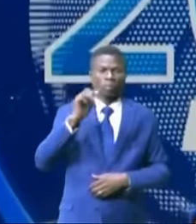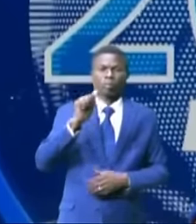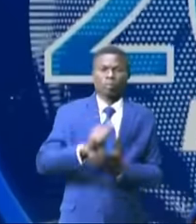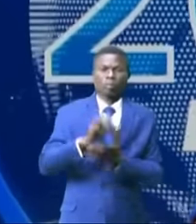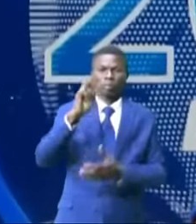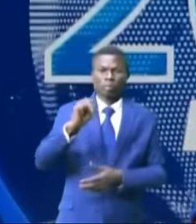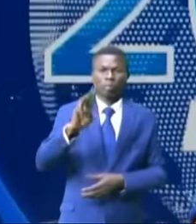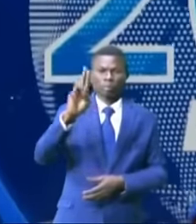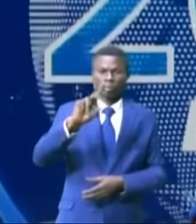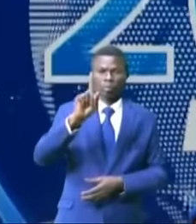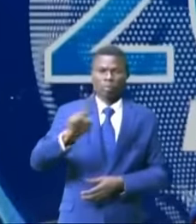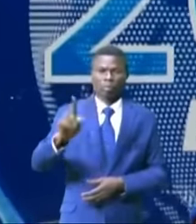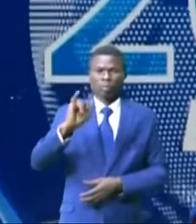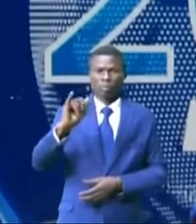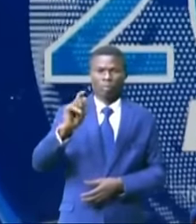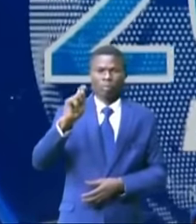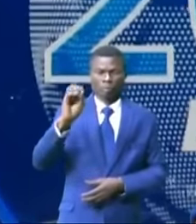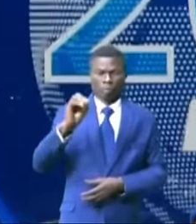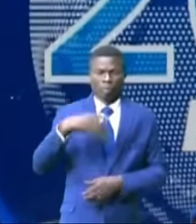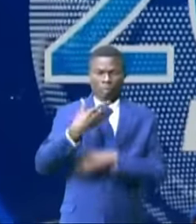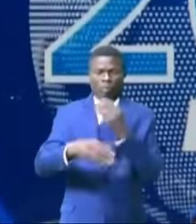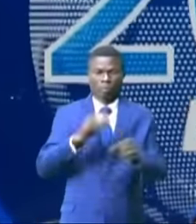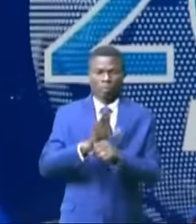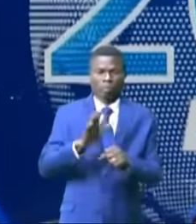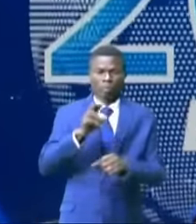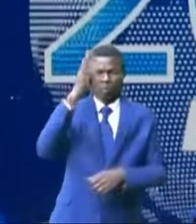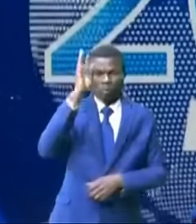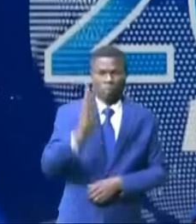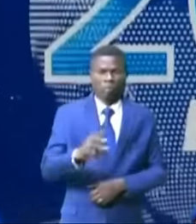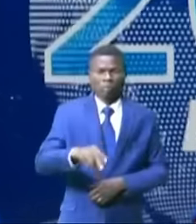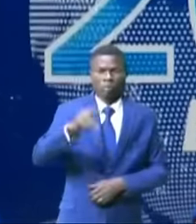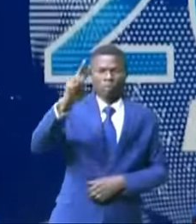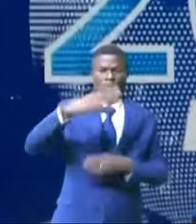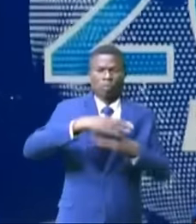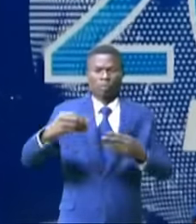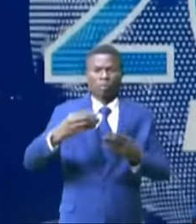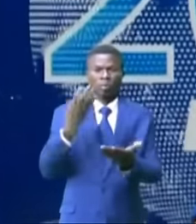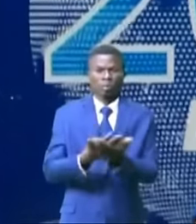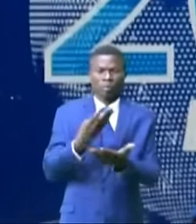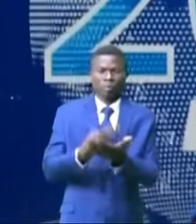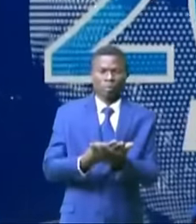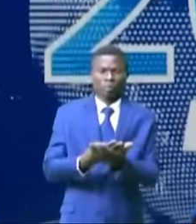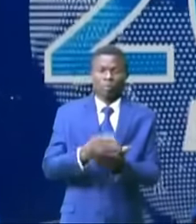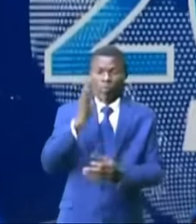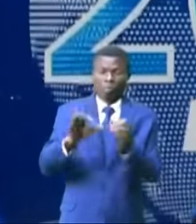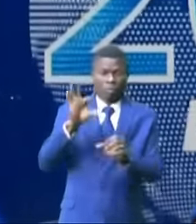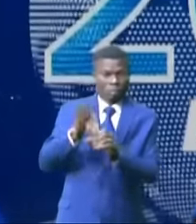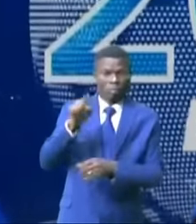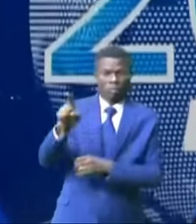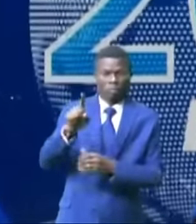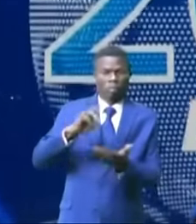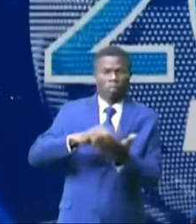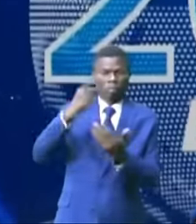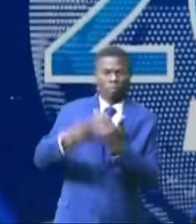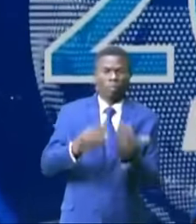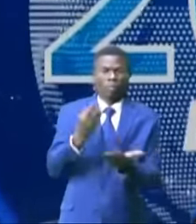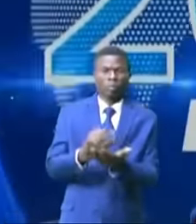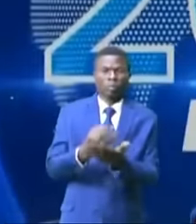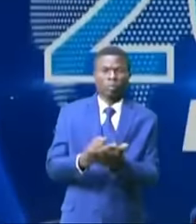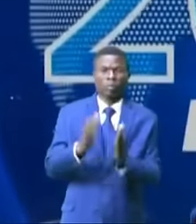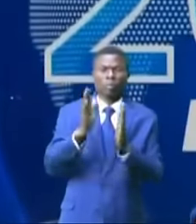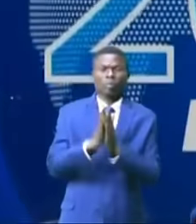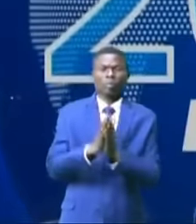Mouzitou promet de mobiliser 300 milliards de dollars comme budget une fois élu pour un plan de financement de 10